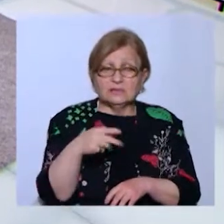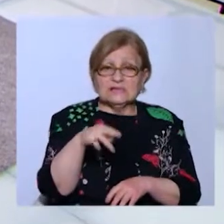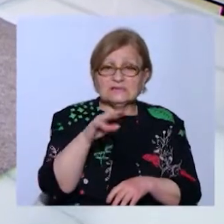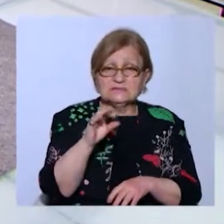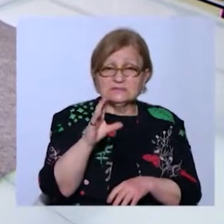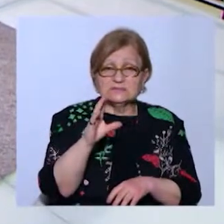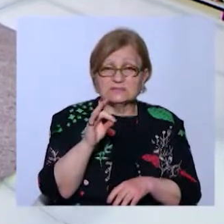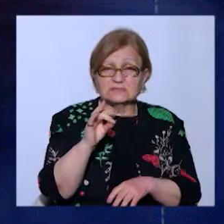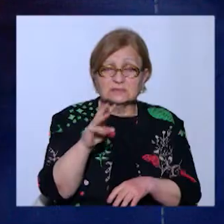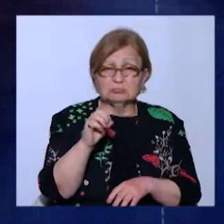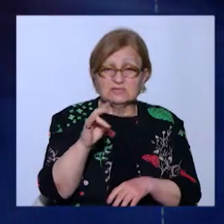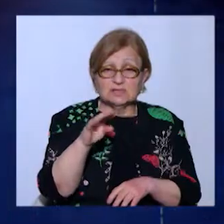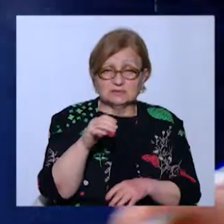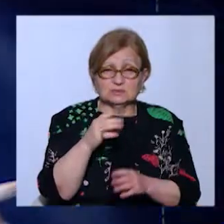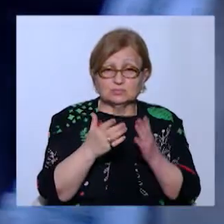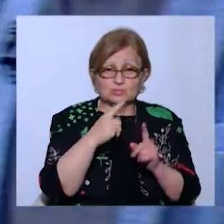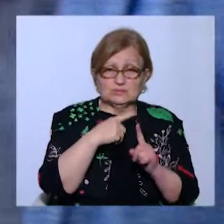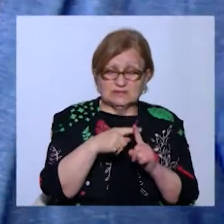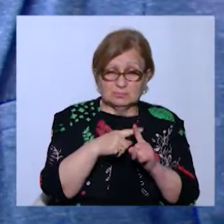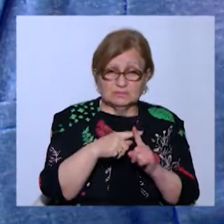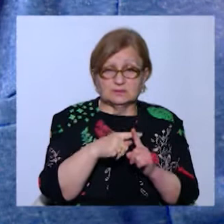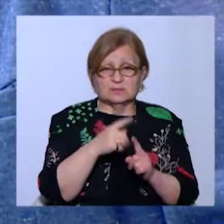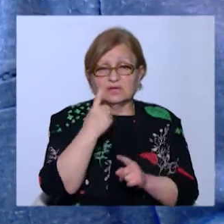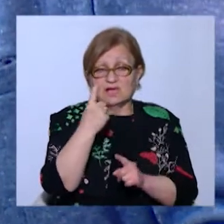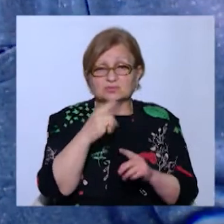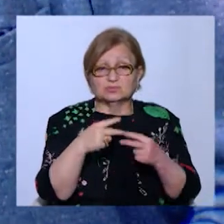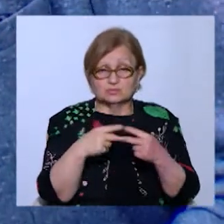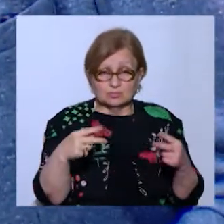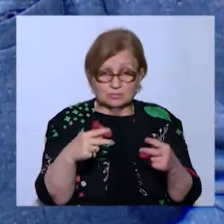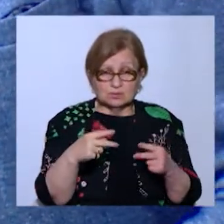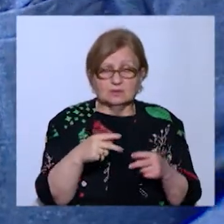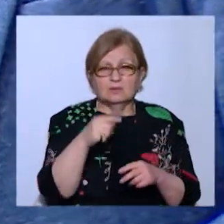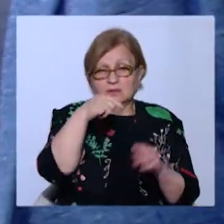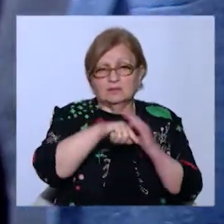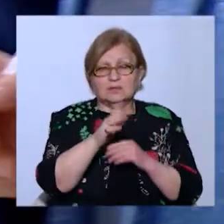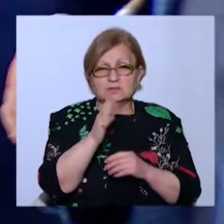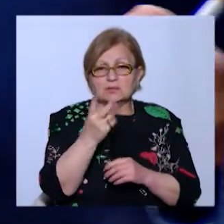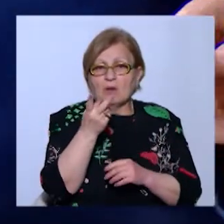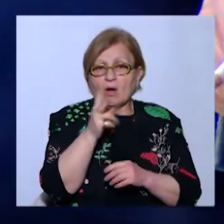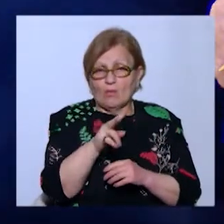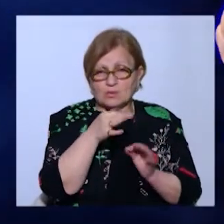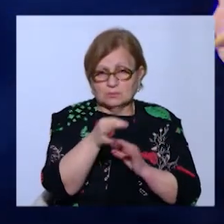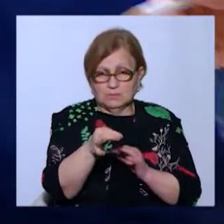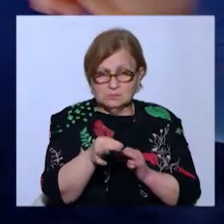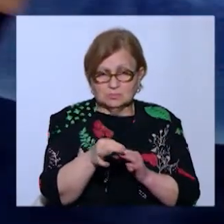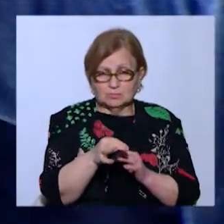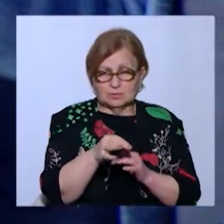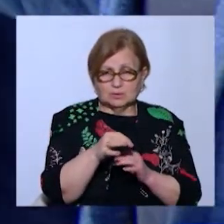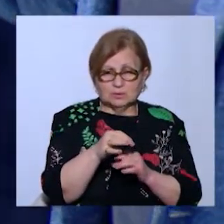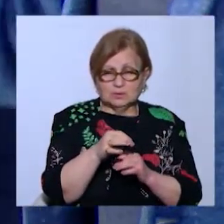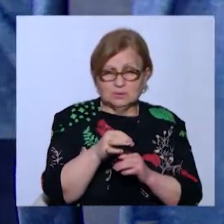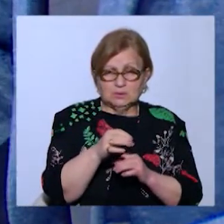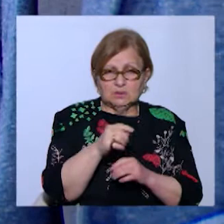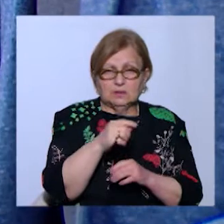თუ დადებითი და ერთი სტოლი არის, შესაბამისად ექნება ორი ამონახსნი, ეს იქნება მინუს